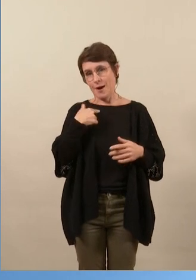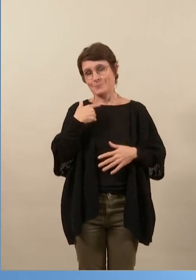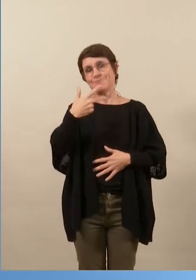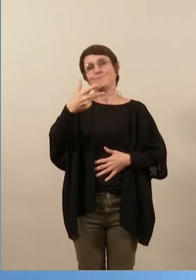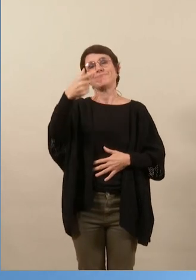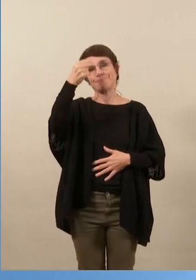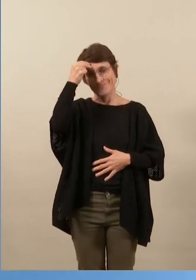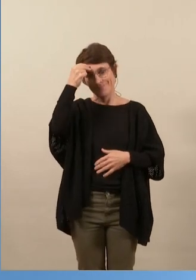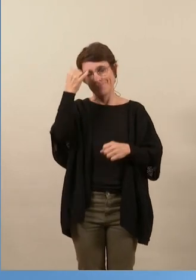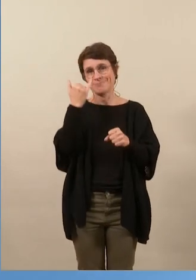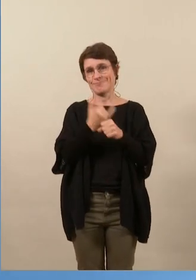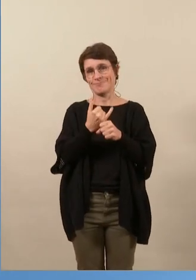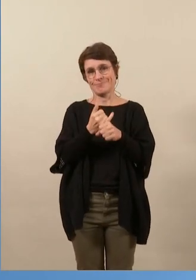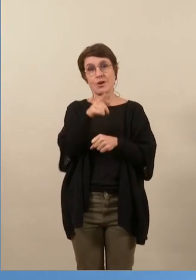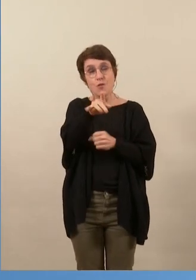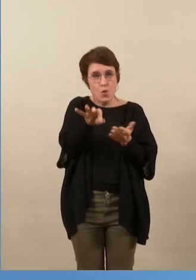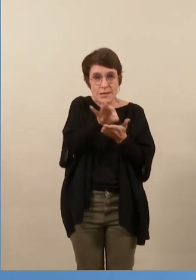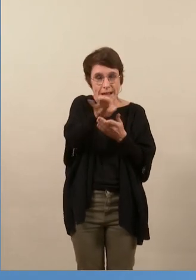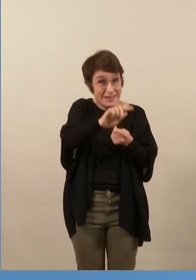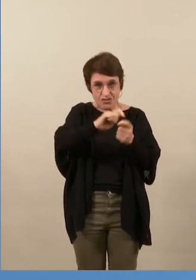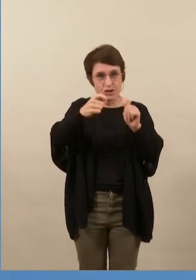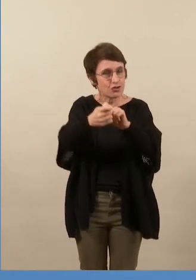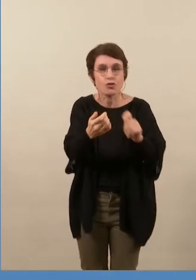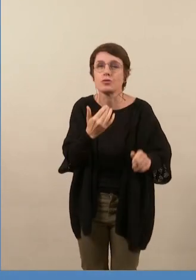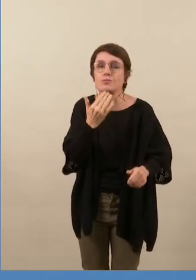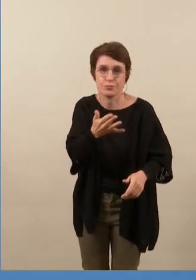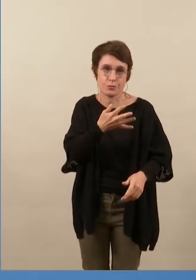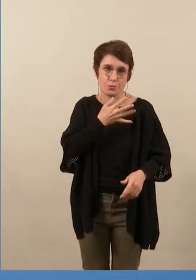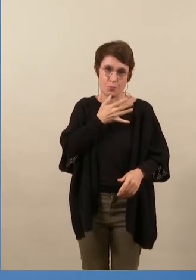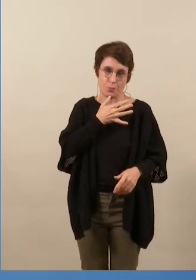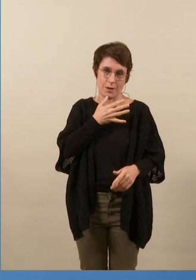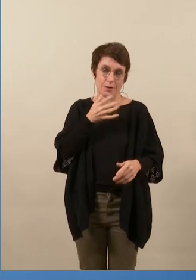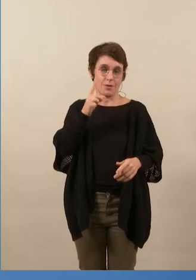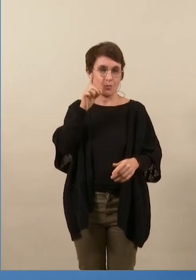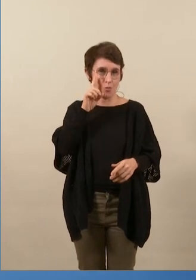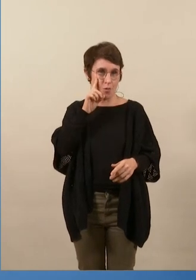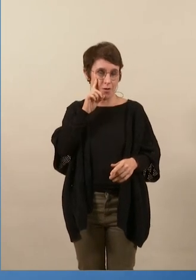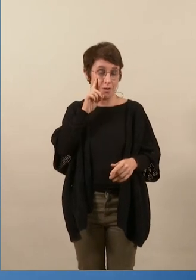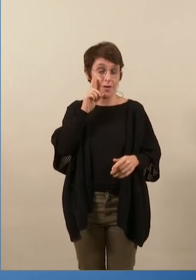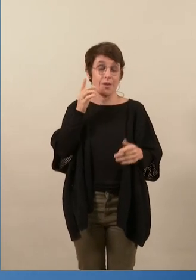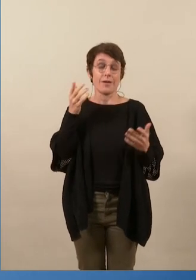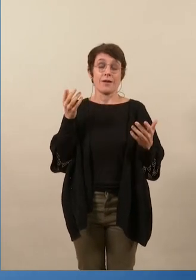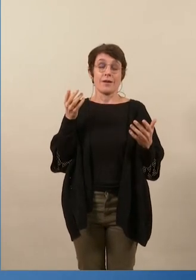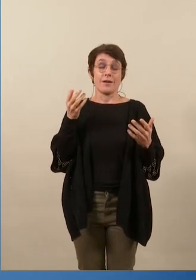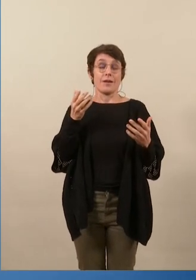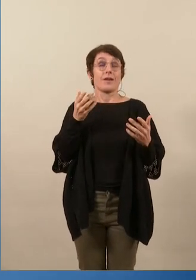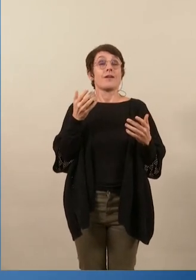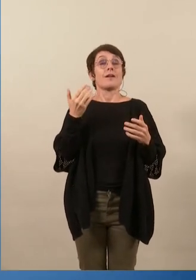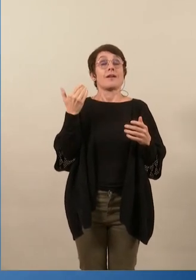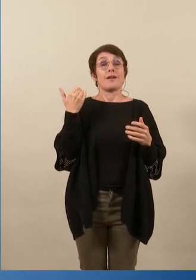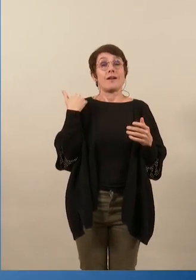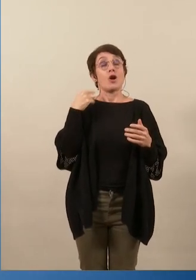problématique financière de la ville comme elle devrait l'être on comprend en filigrane depuis les déclarations de